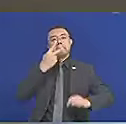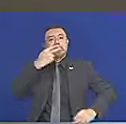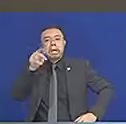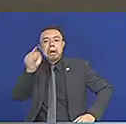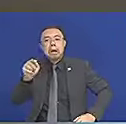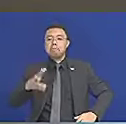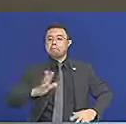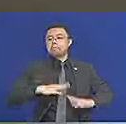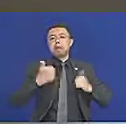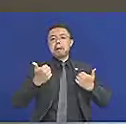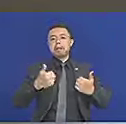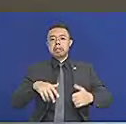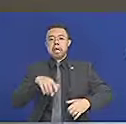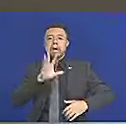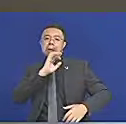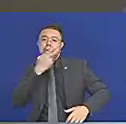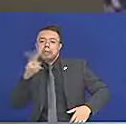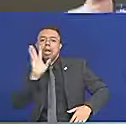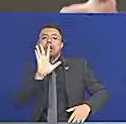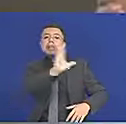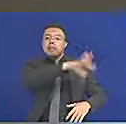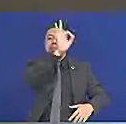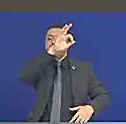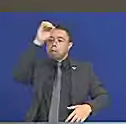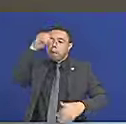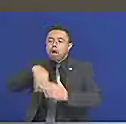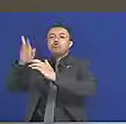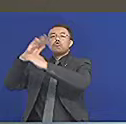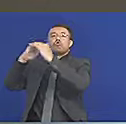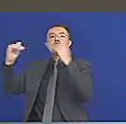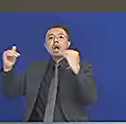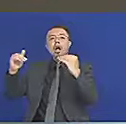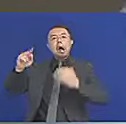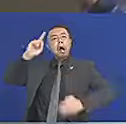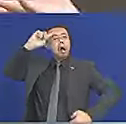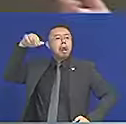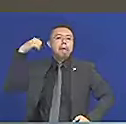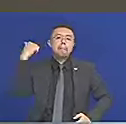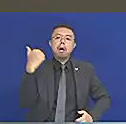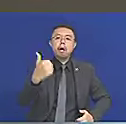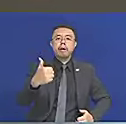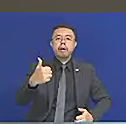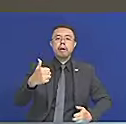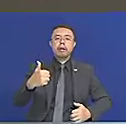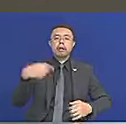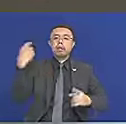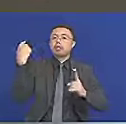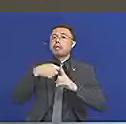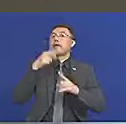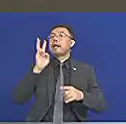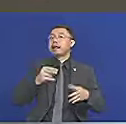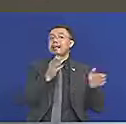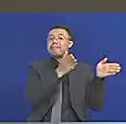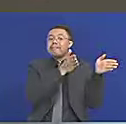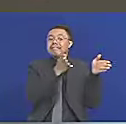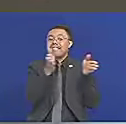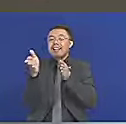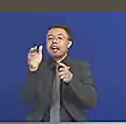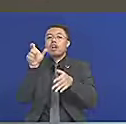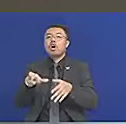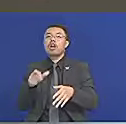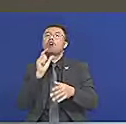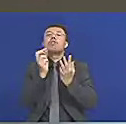yakin dipilih, nanti masuk surga, Allah baik. Belum lagi yang hanya mengarahkan orang